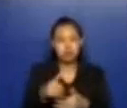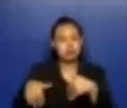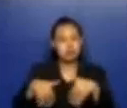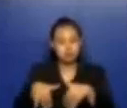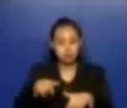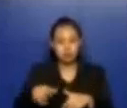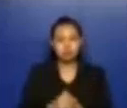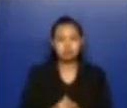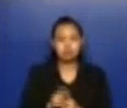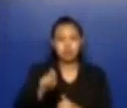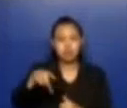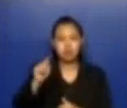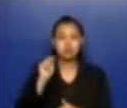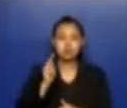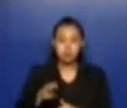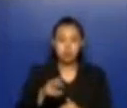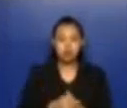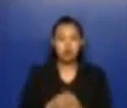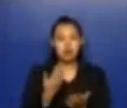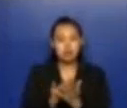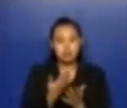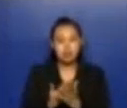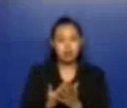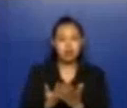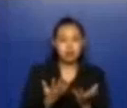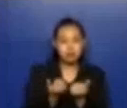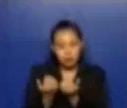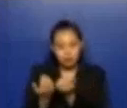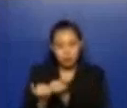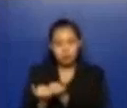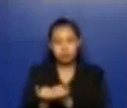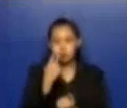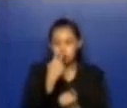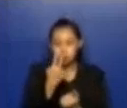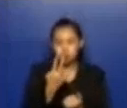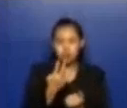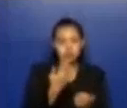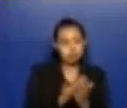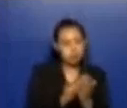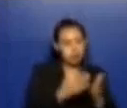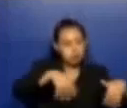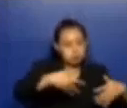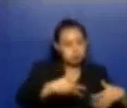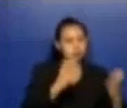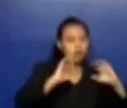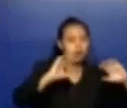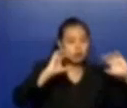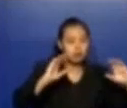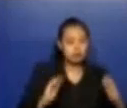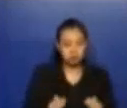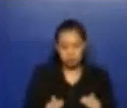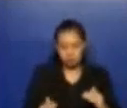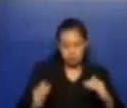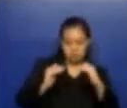ำให้สัดส่วนของรายได้ของท้องถิ่นเทียบกับรายได้สุทธิของรัฐบาลดูสูง